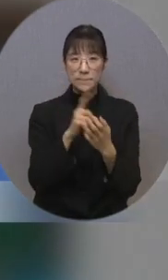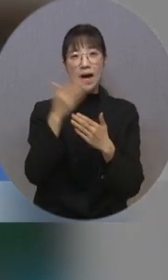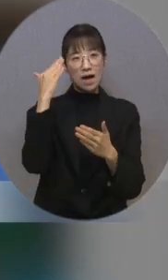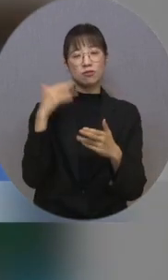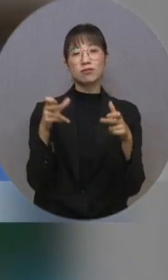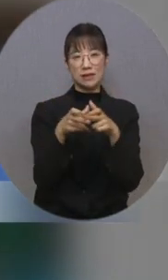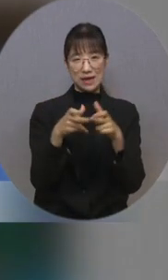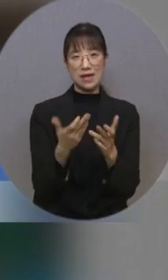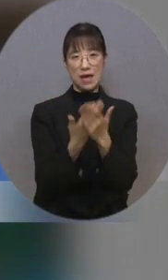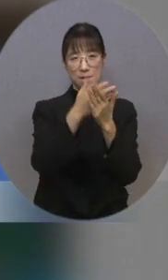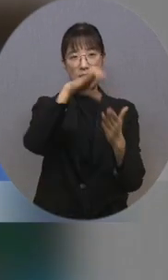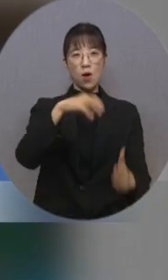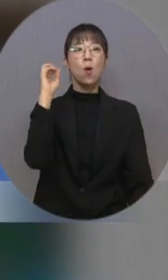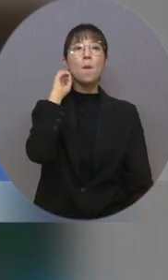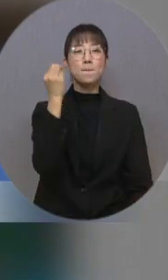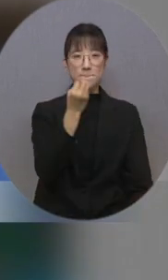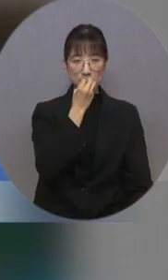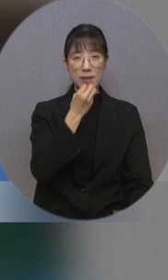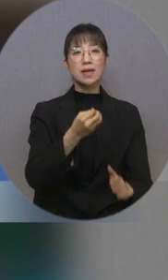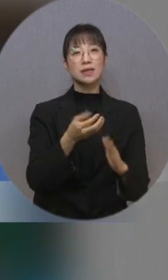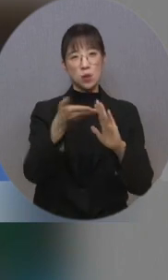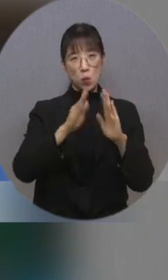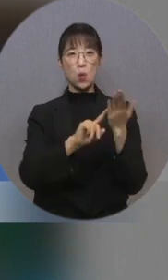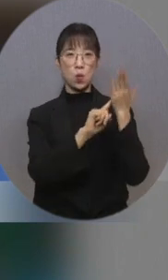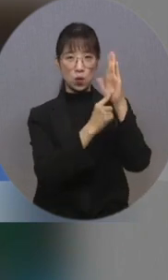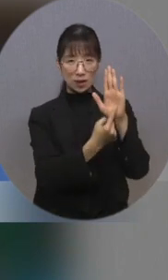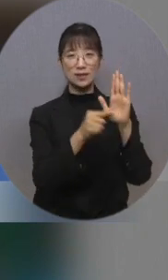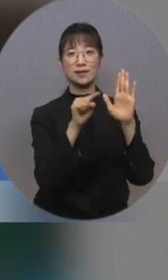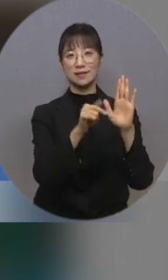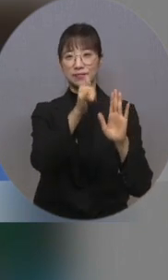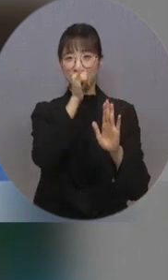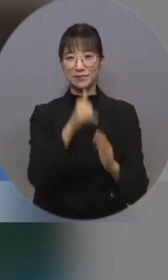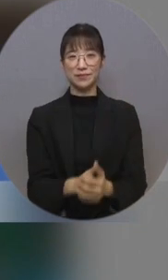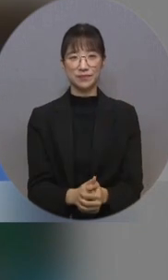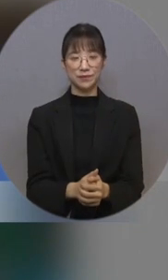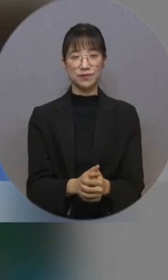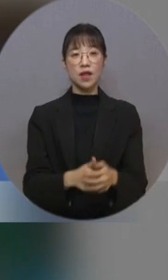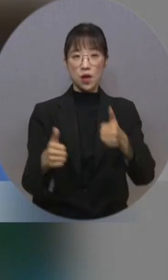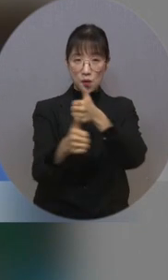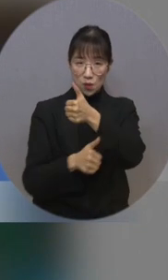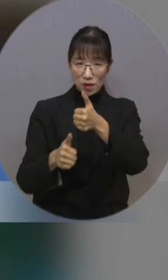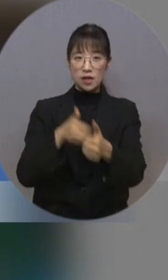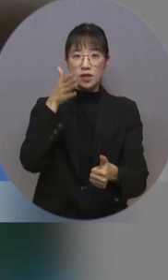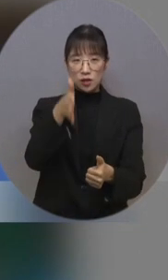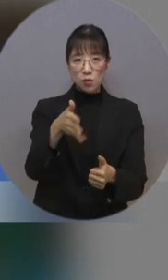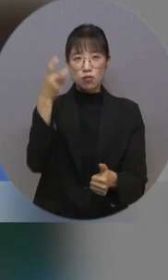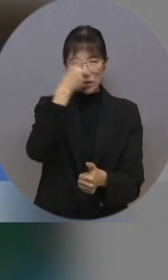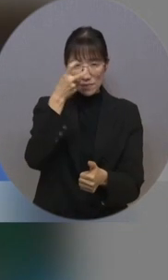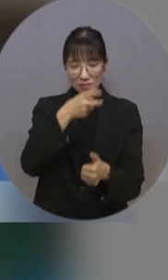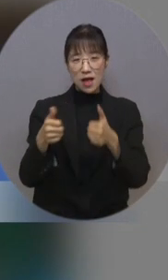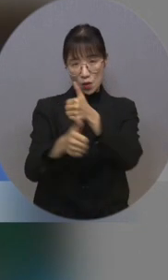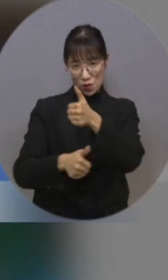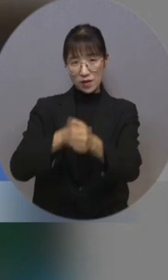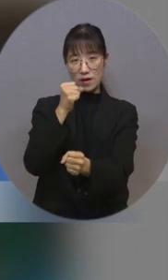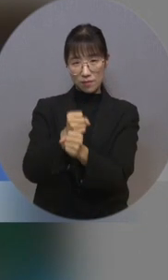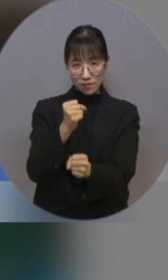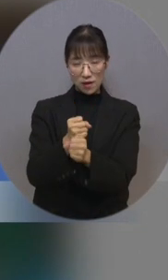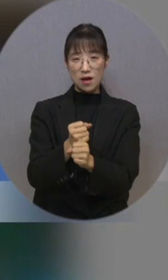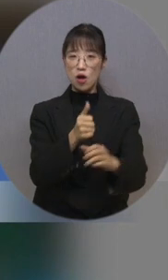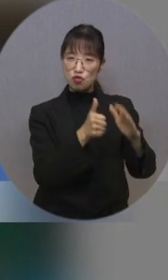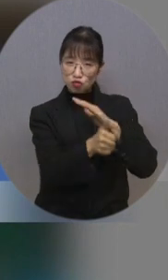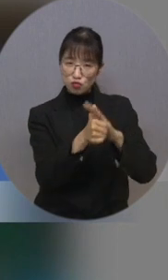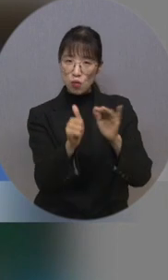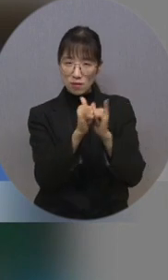한국장애인개발원 홈페이지 공지사항에서 확인하실 수 있습니다. 위원회는 전문심사위원회를 구성하고 후보자에